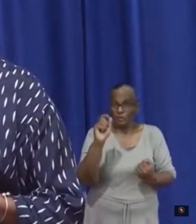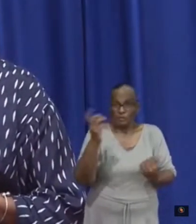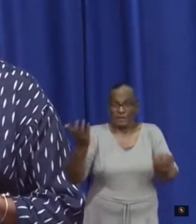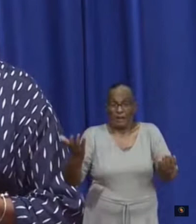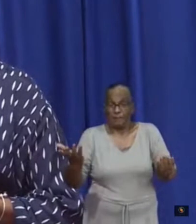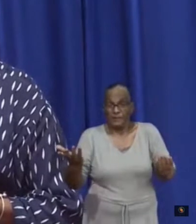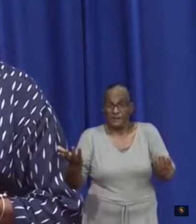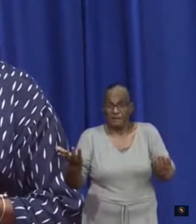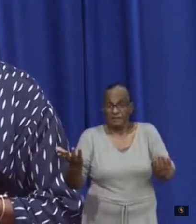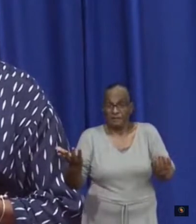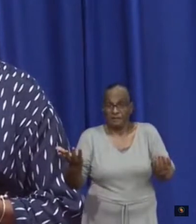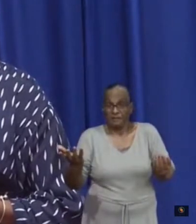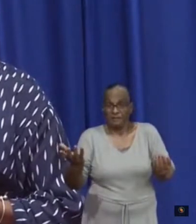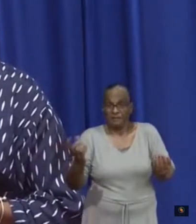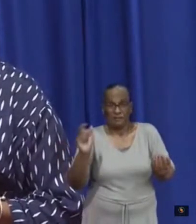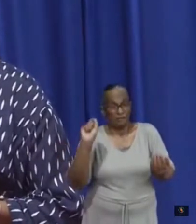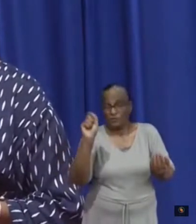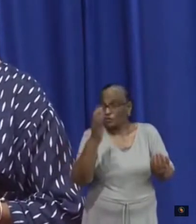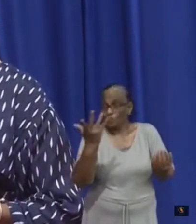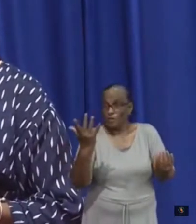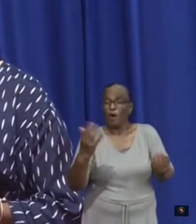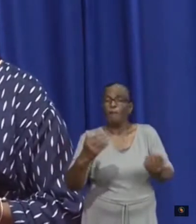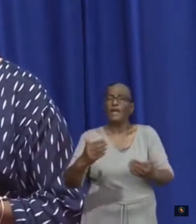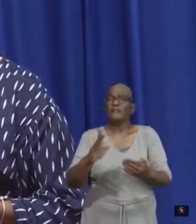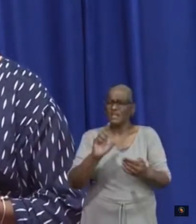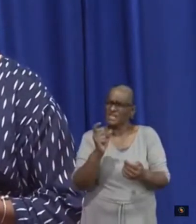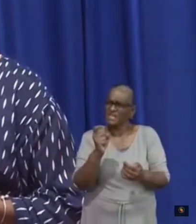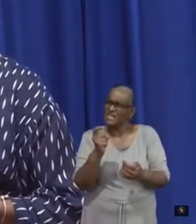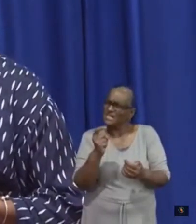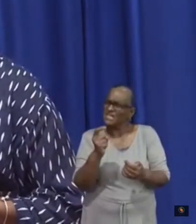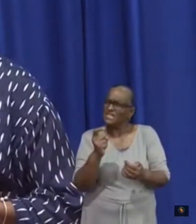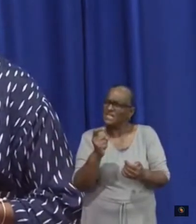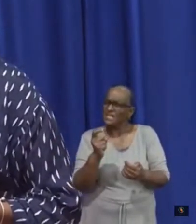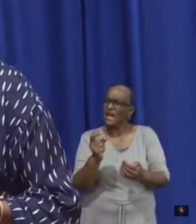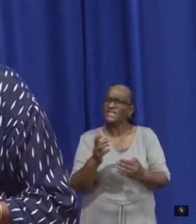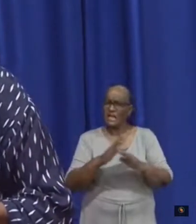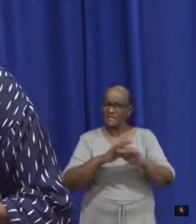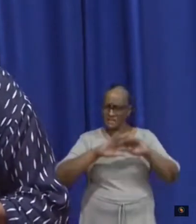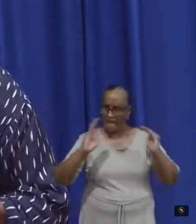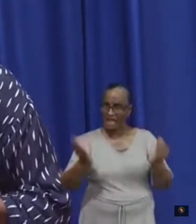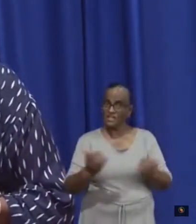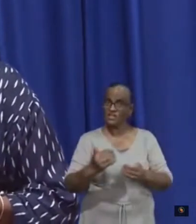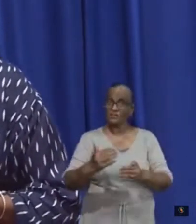omdat zodra de periode achter de rug is, zij sowieso in aanmerking zullen komen